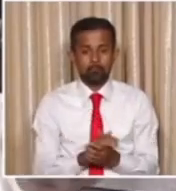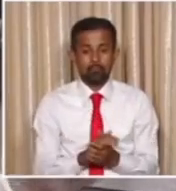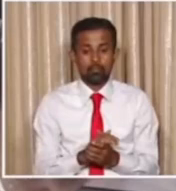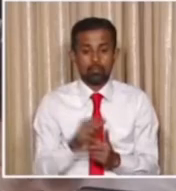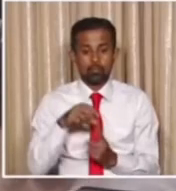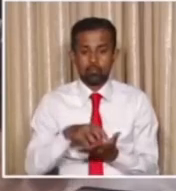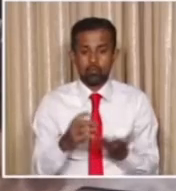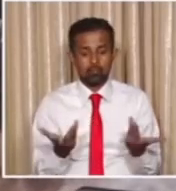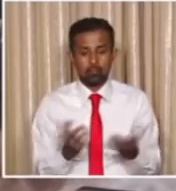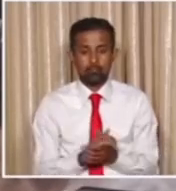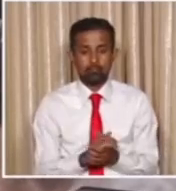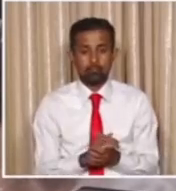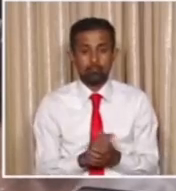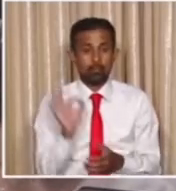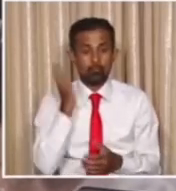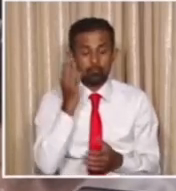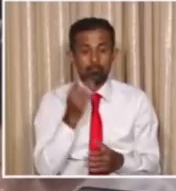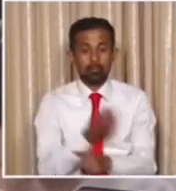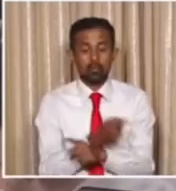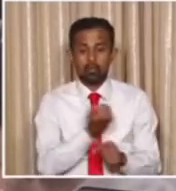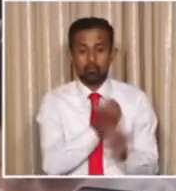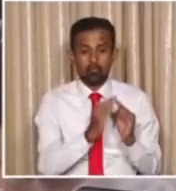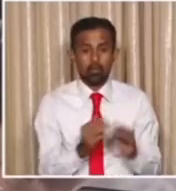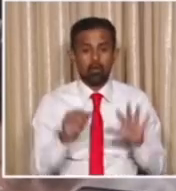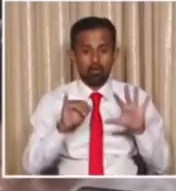ප්‍රොවින්ෂල් නැහැ. ස්පෙෂලයිස් ටීචින් හොස්පිටල් 6යි,